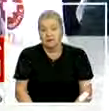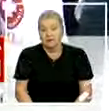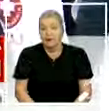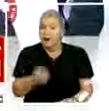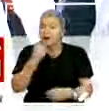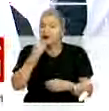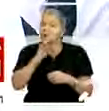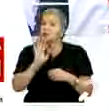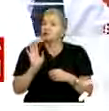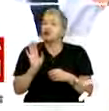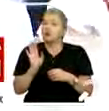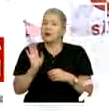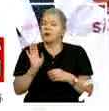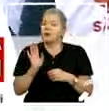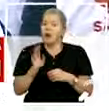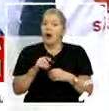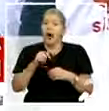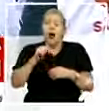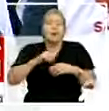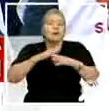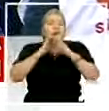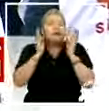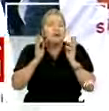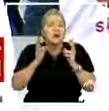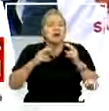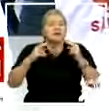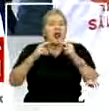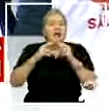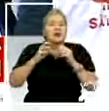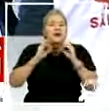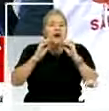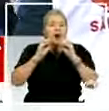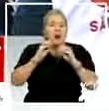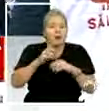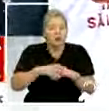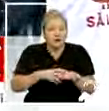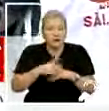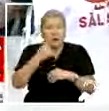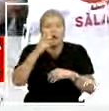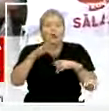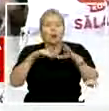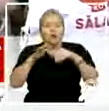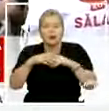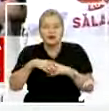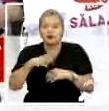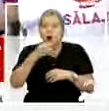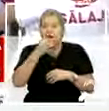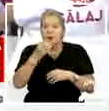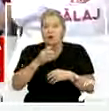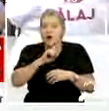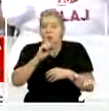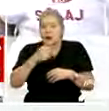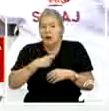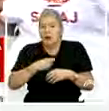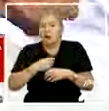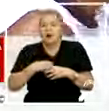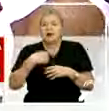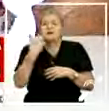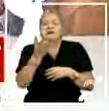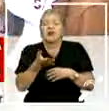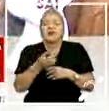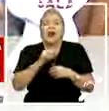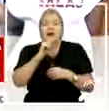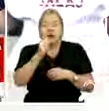Nemulțumiri sunt multe, iar una a apărut acum de dimineață, pentru că la întâlnirea cu profesorii, domnul premier Ciucă a spus că nu pot să vă dau nimic, că uite, a ieșit și sănătatea